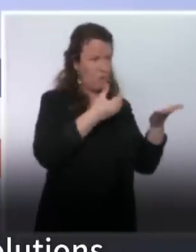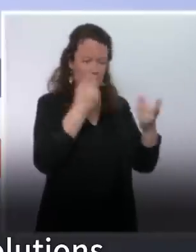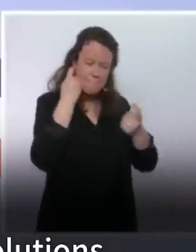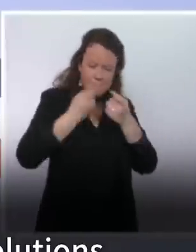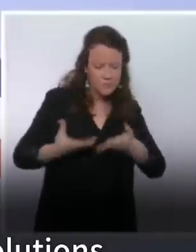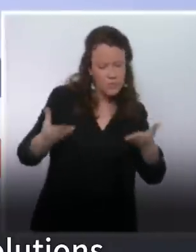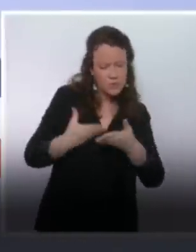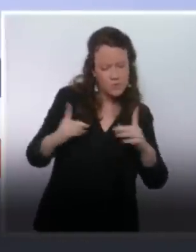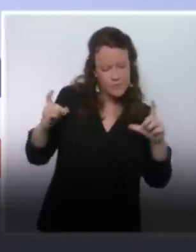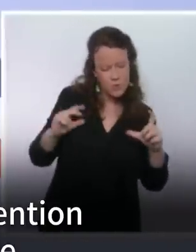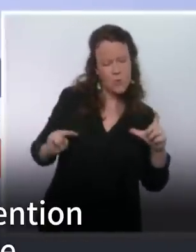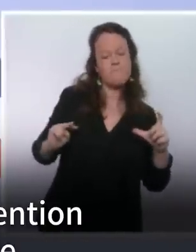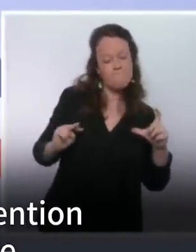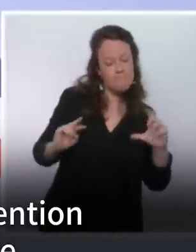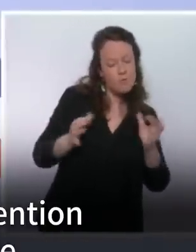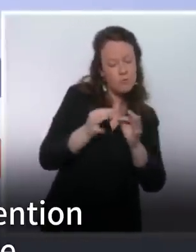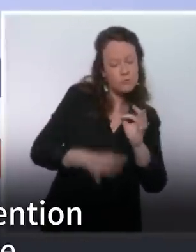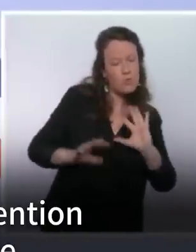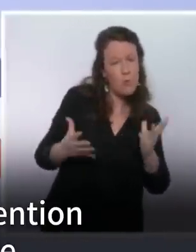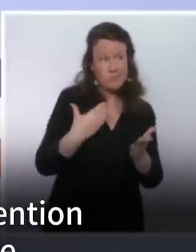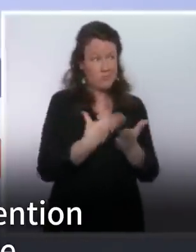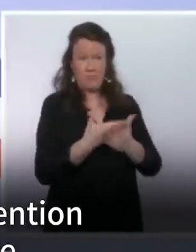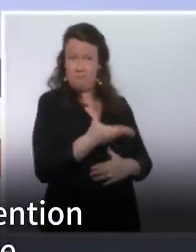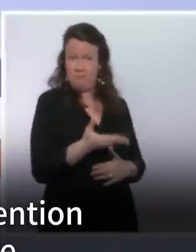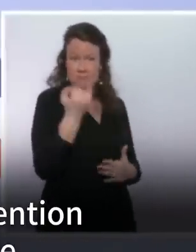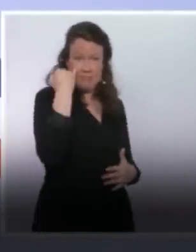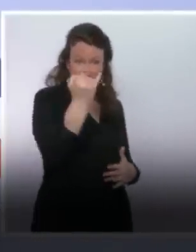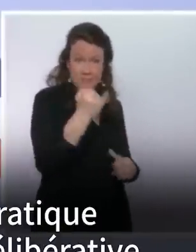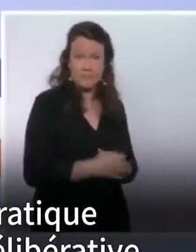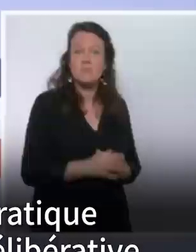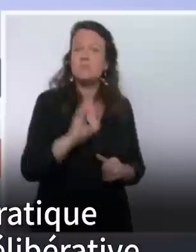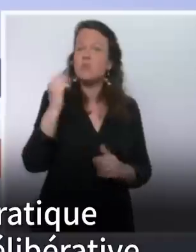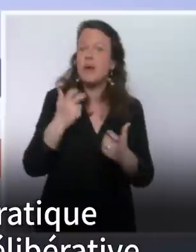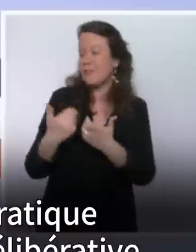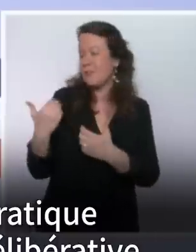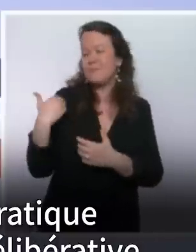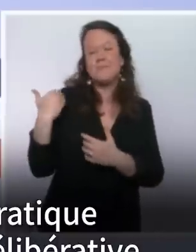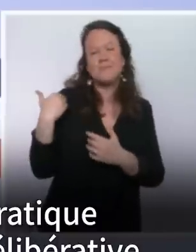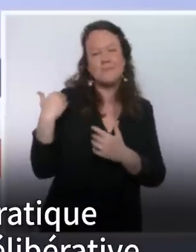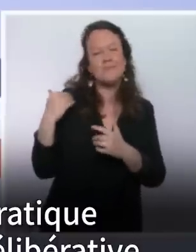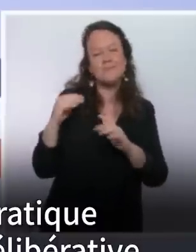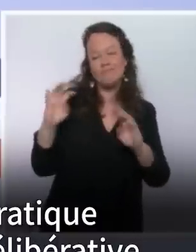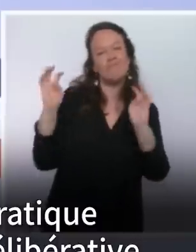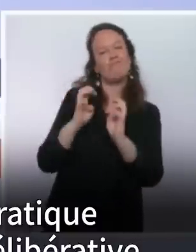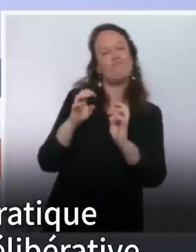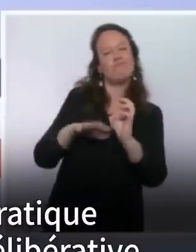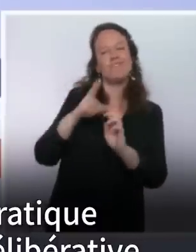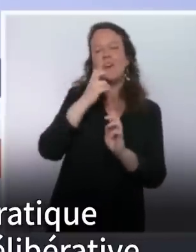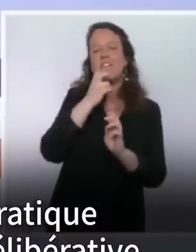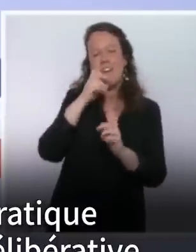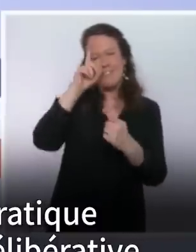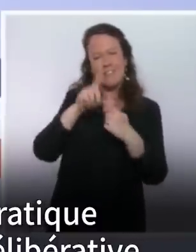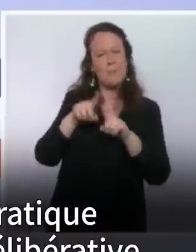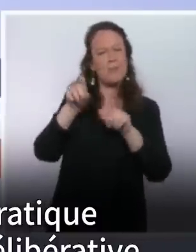mettre en commun des solutions. C'est aussi le sens de la Convention citoyenne sur la fin de vie, qui est une innovation démocratique qu'on appelle de la